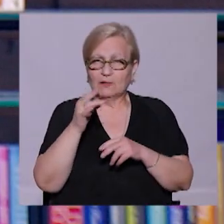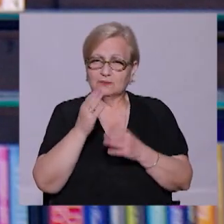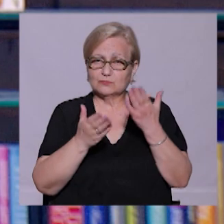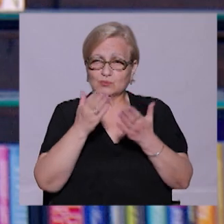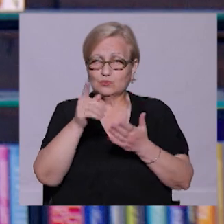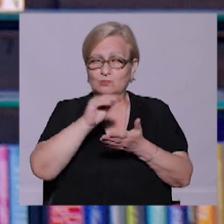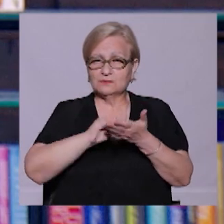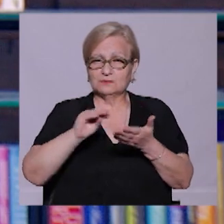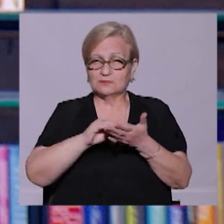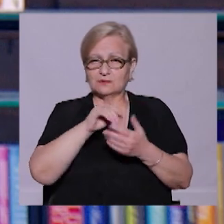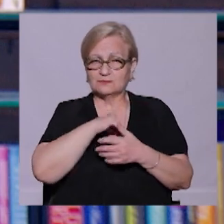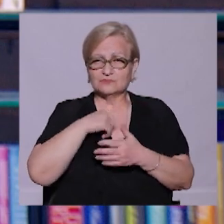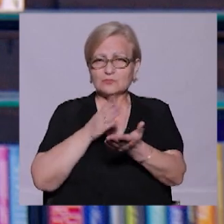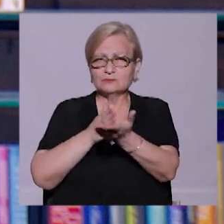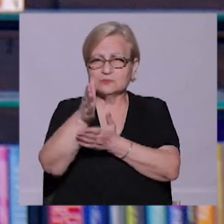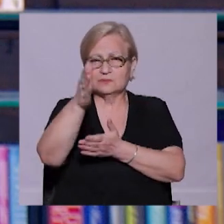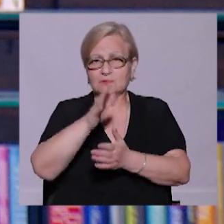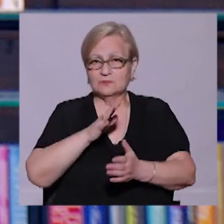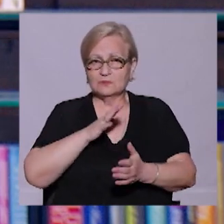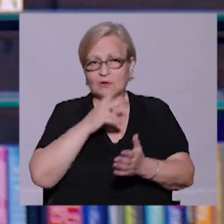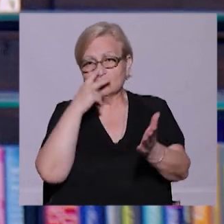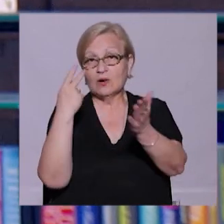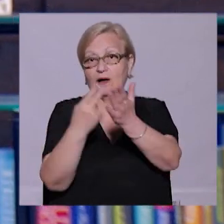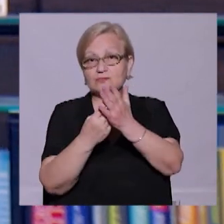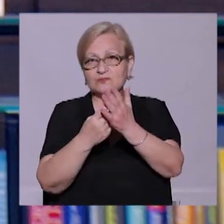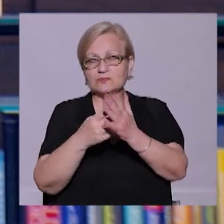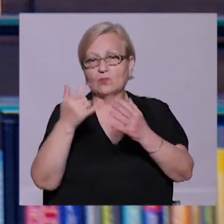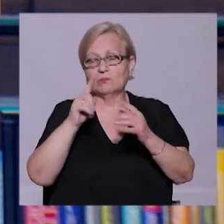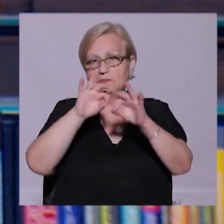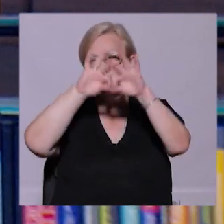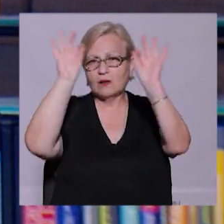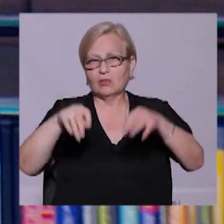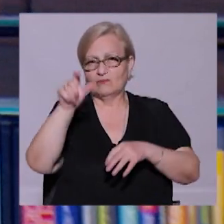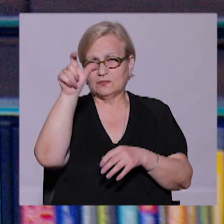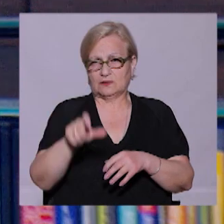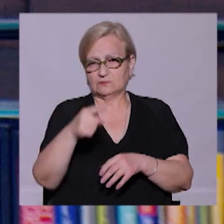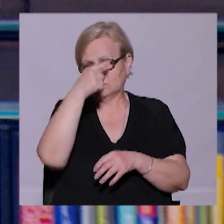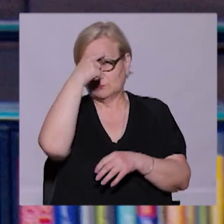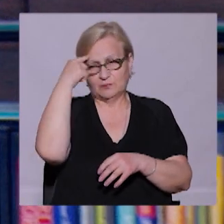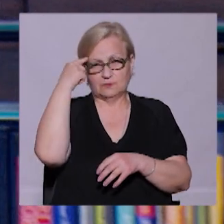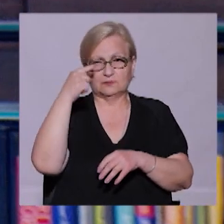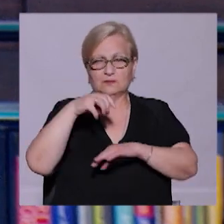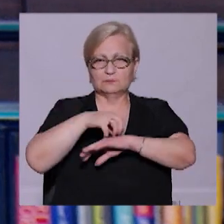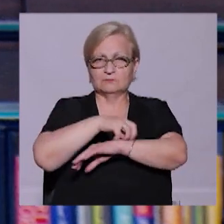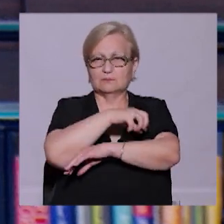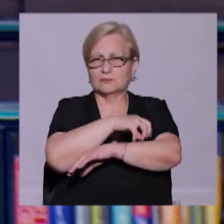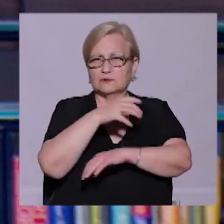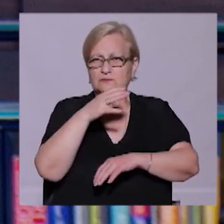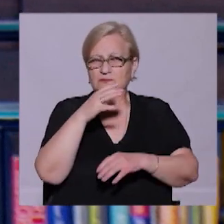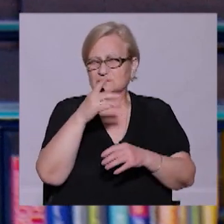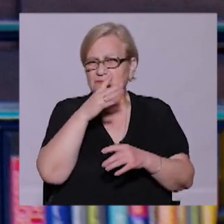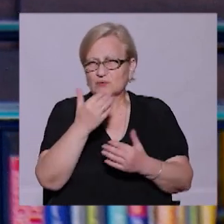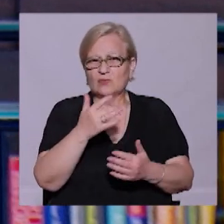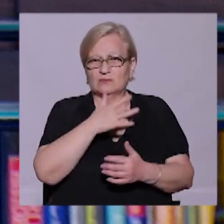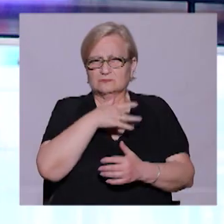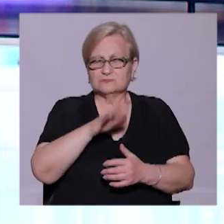მწერლის მიზანი, როგორც თვითონ ამბობს, იყო ეჩვენებინა ხელოვანის ბედი ტირანულ სახელმწიფოში,